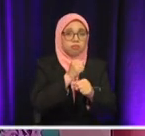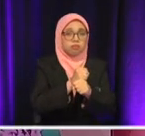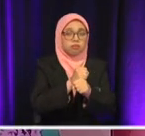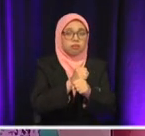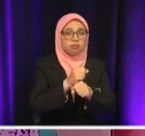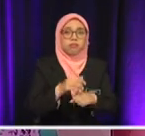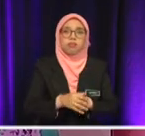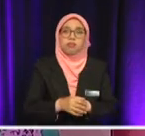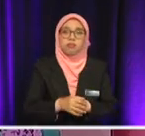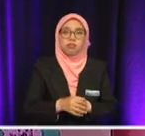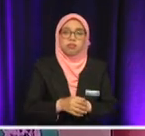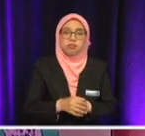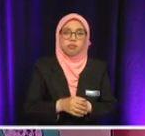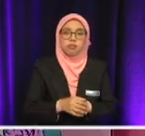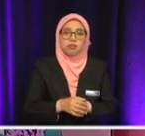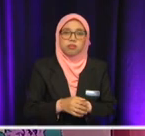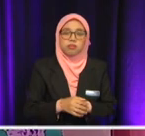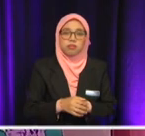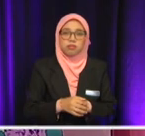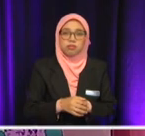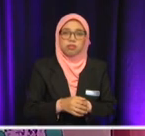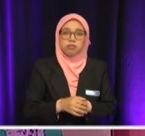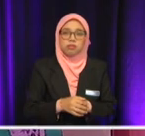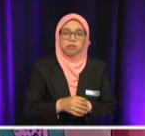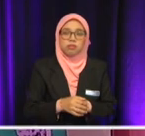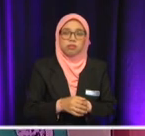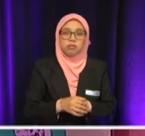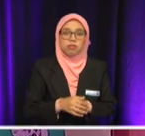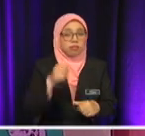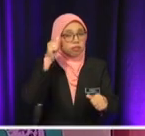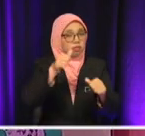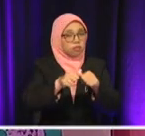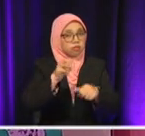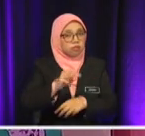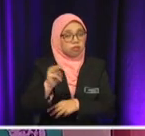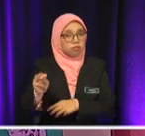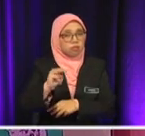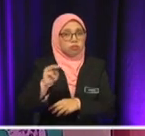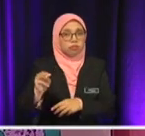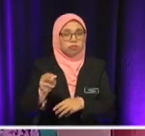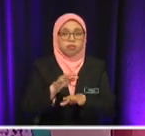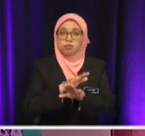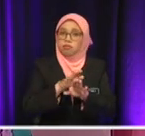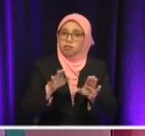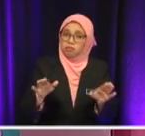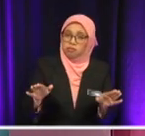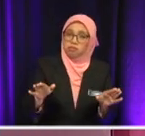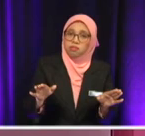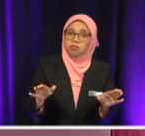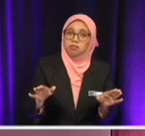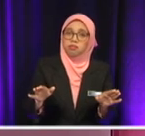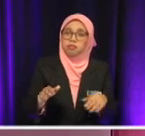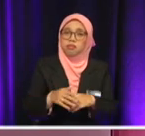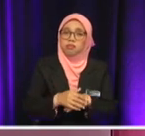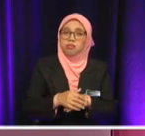alang-alang menyeluk pekasam biar sampai ke pangkal lengan. Ingat murid-murid, jangan sudah terhantuk baru nak ternadah